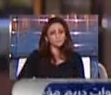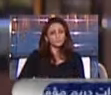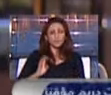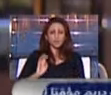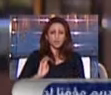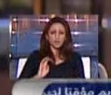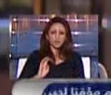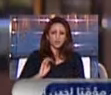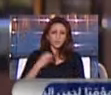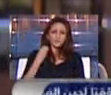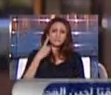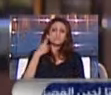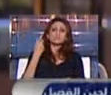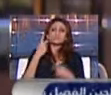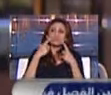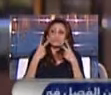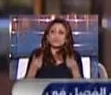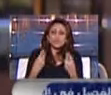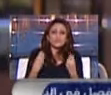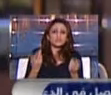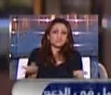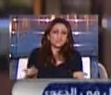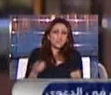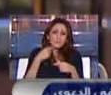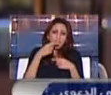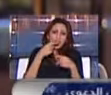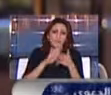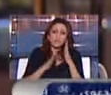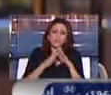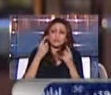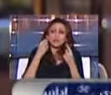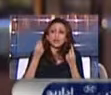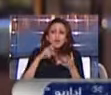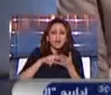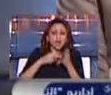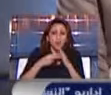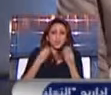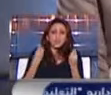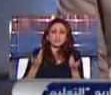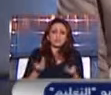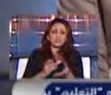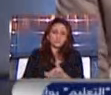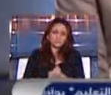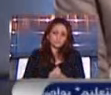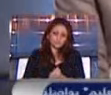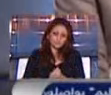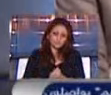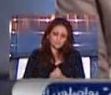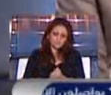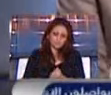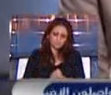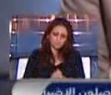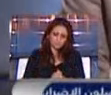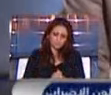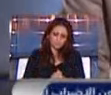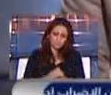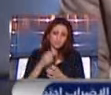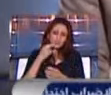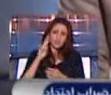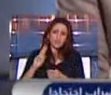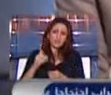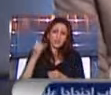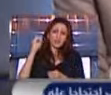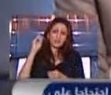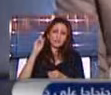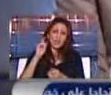ما بس لسه ما شفناش حاجه. بس تامر هل تواصلوا معاك المجلس القومي